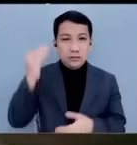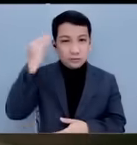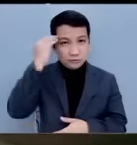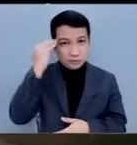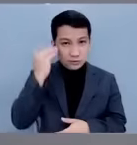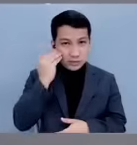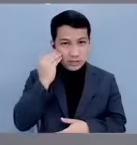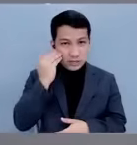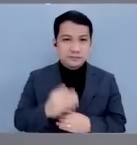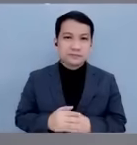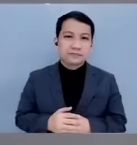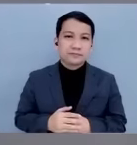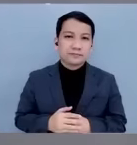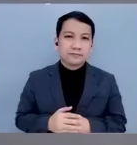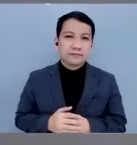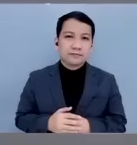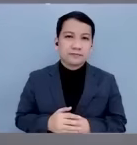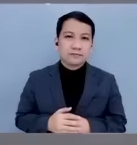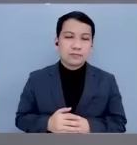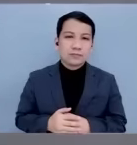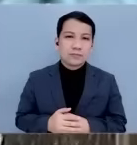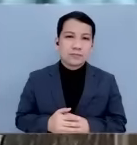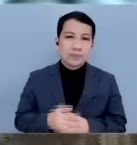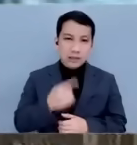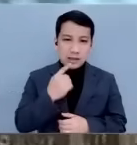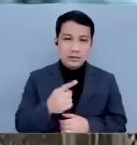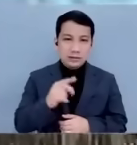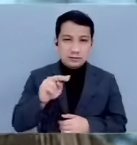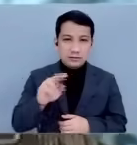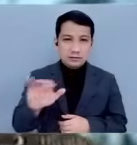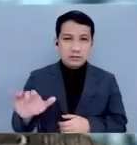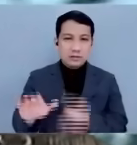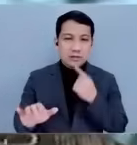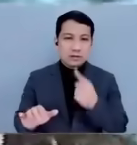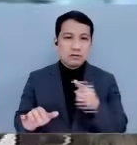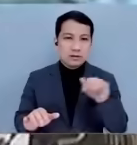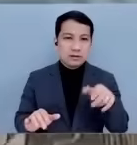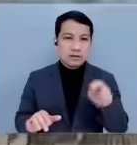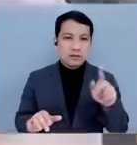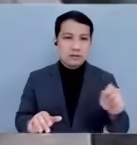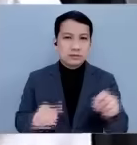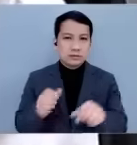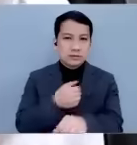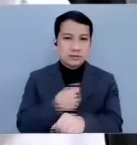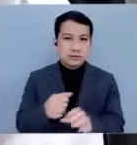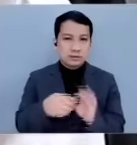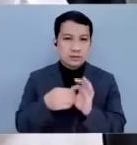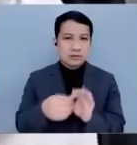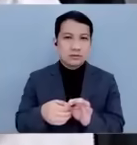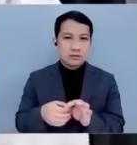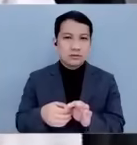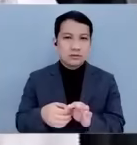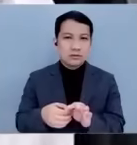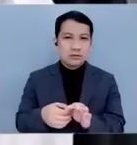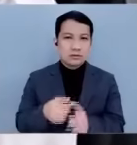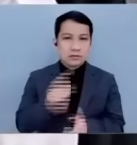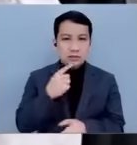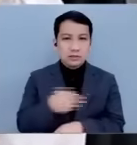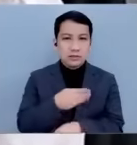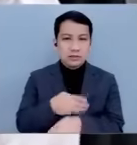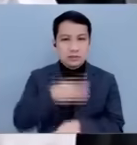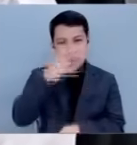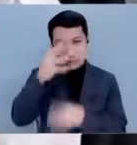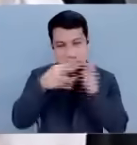Korea. Nakachikahan din ang News 5 si Ja tungkol sa kanta. Mahilig din po ako mag-imagine ng